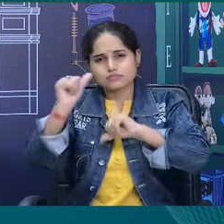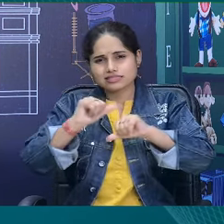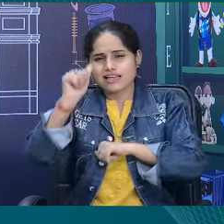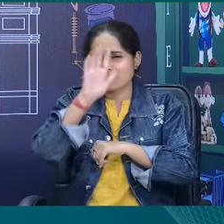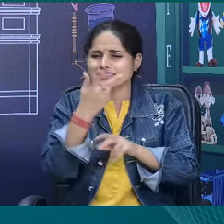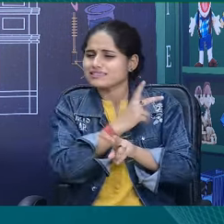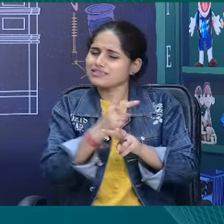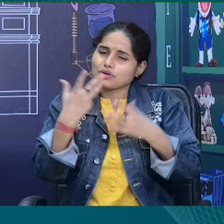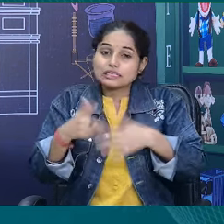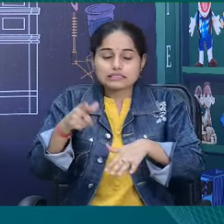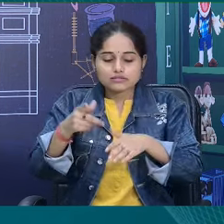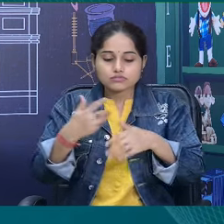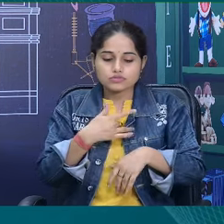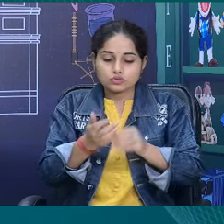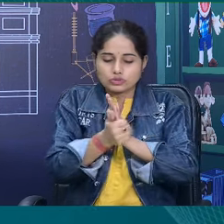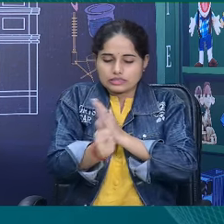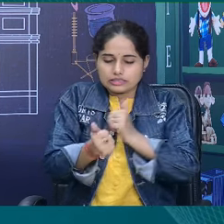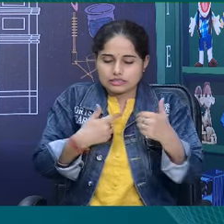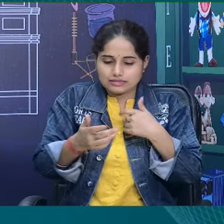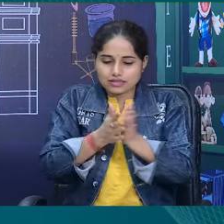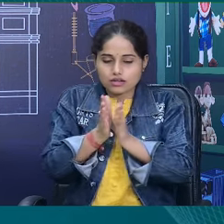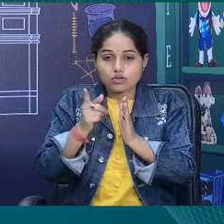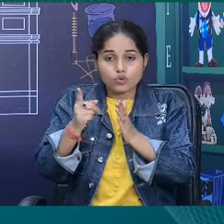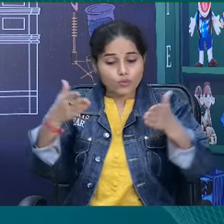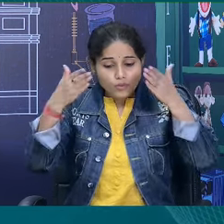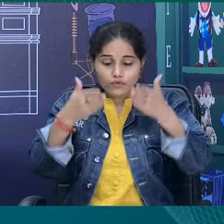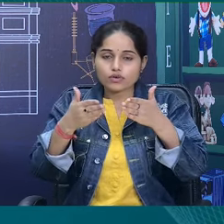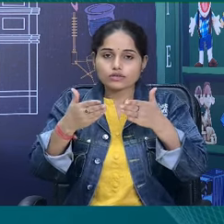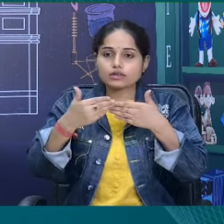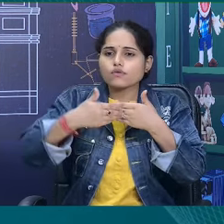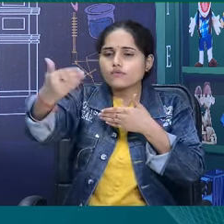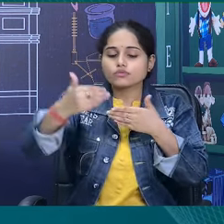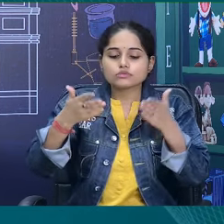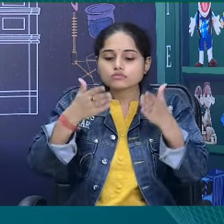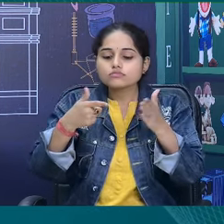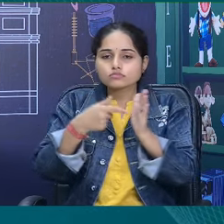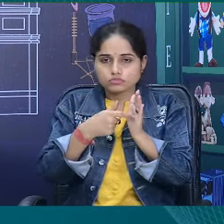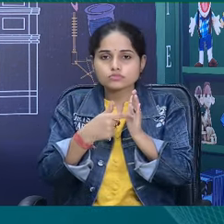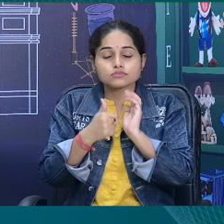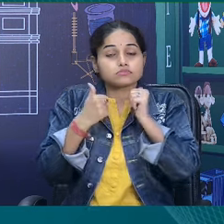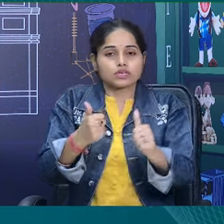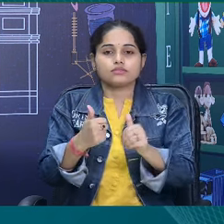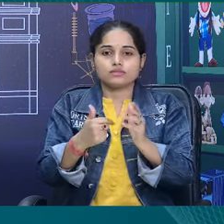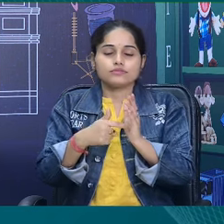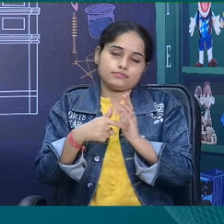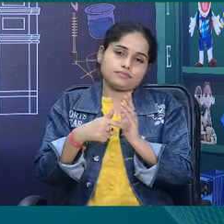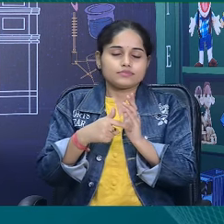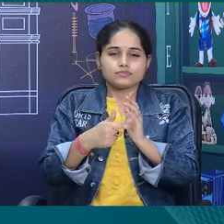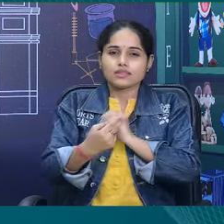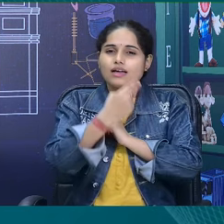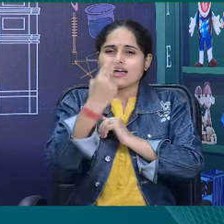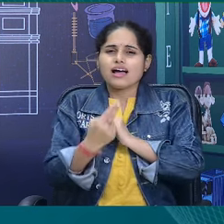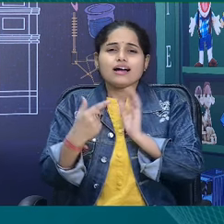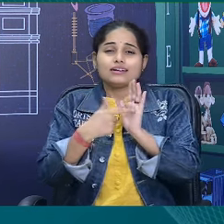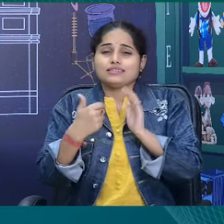फोकस्ड रहे ताकि अपने क्षेत्र में वो आगे अच्छा कर सके बिल्कुल सर सर परफॉर्मिंग आर्ट जो है वो एक बहुत ही